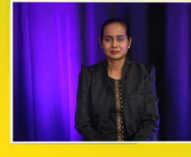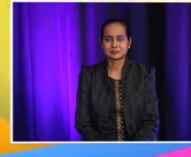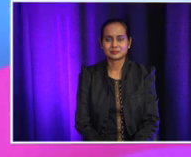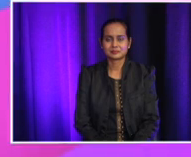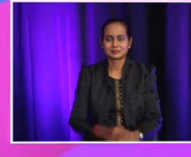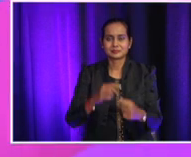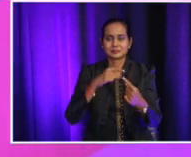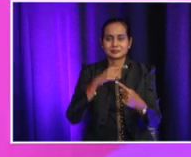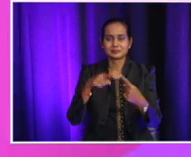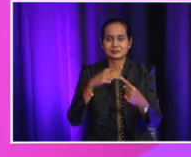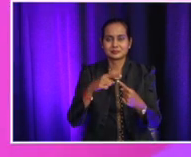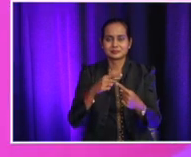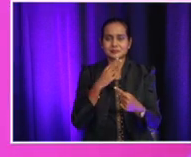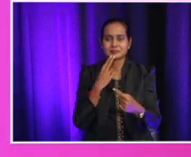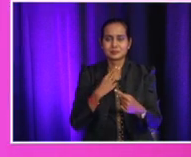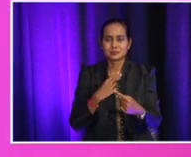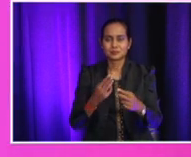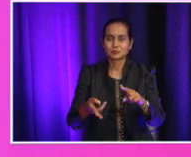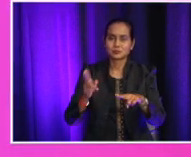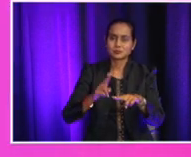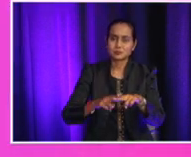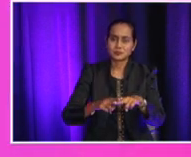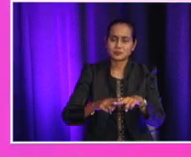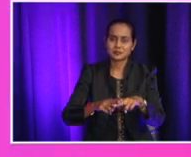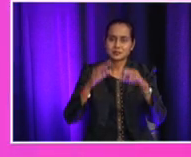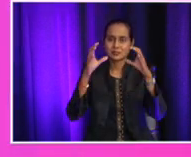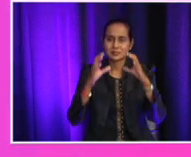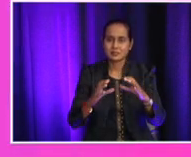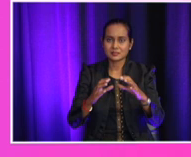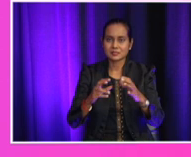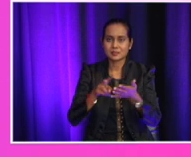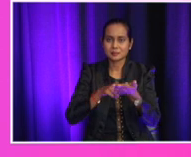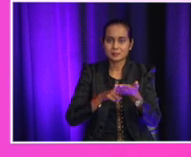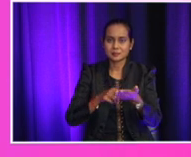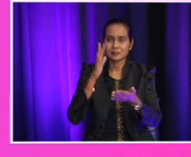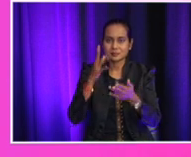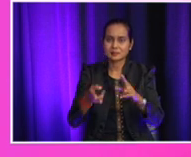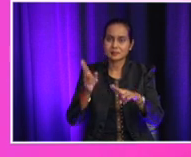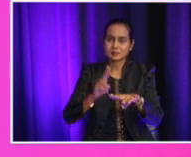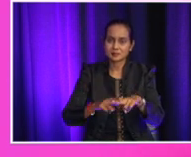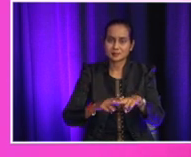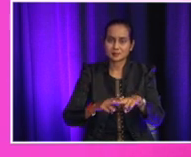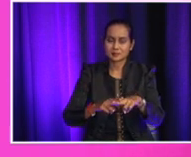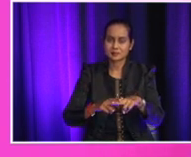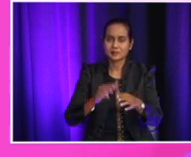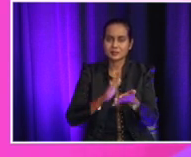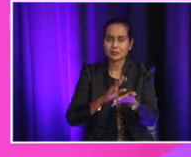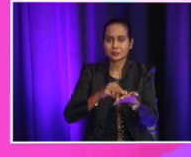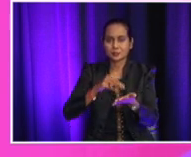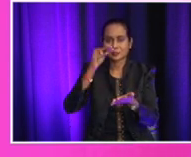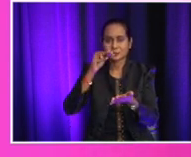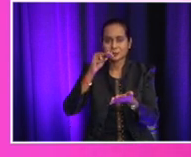seseorang itu meningkat sedang tentu teknik dan proses pembacaan akan meningkatkan Cikgu pada tahap Sekolah Menengah misalnya